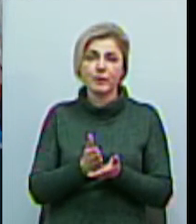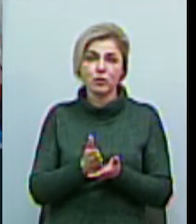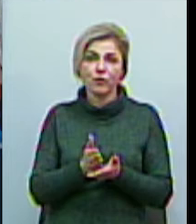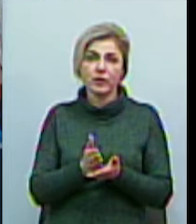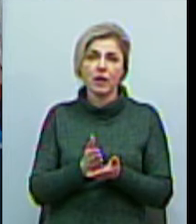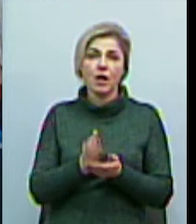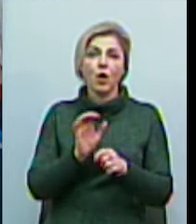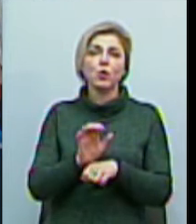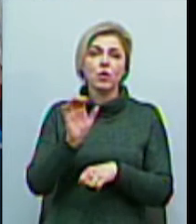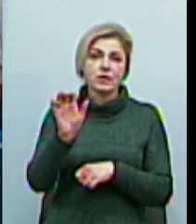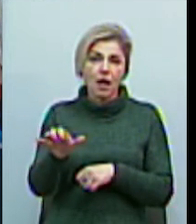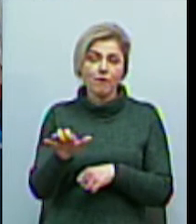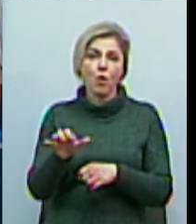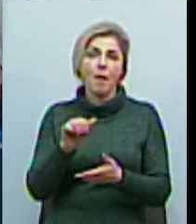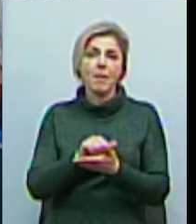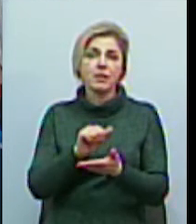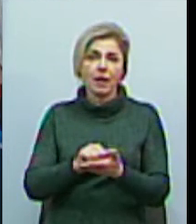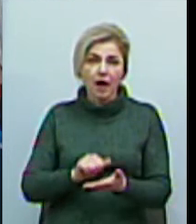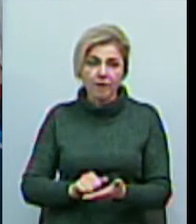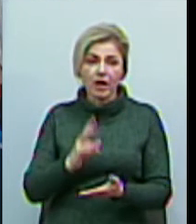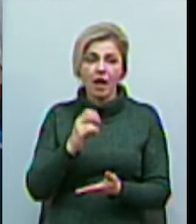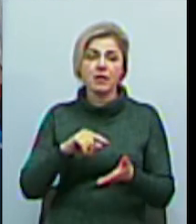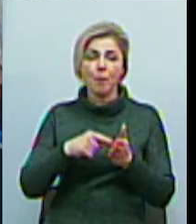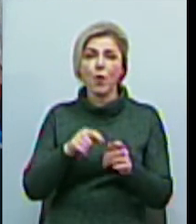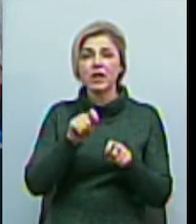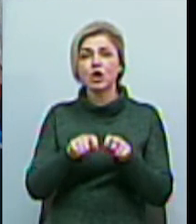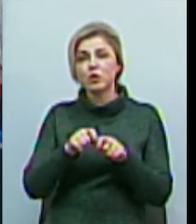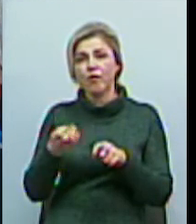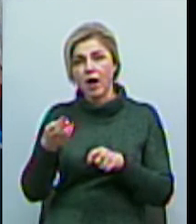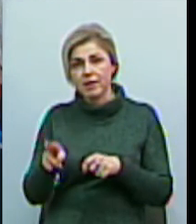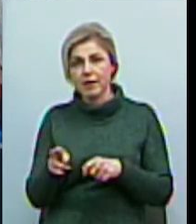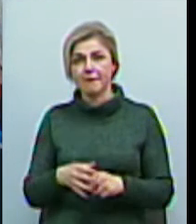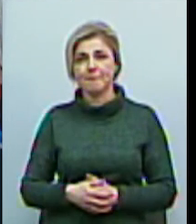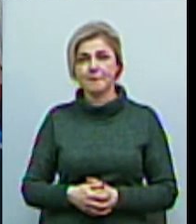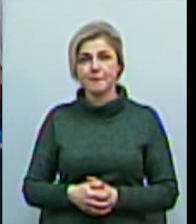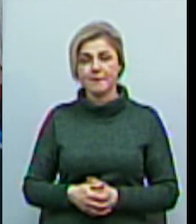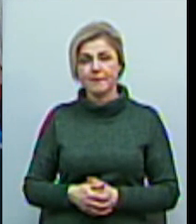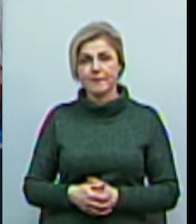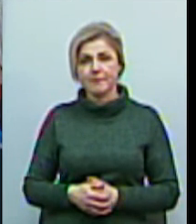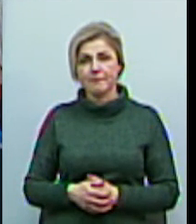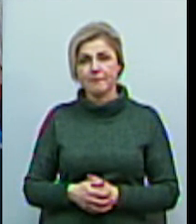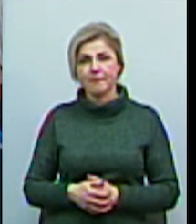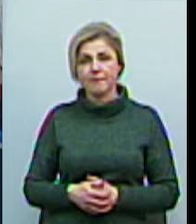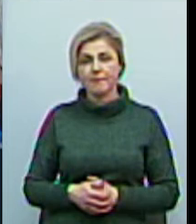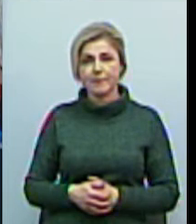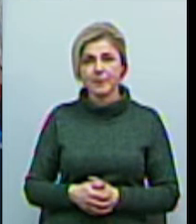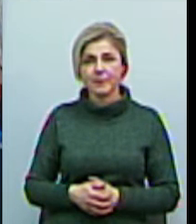забезпечуватимуть доставку матеріалів на пункти тестування, плюс робота